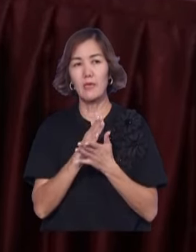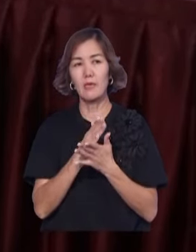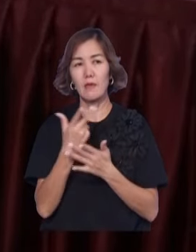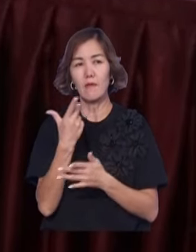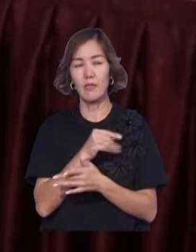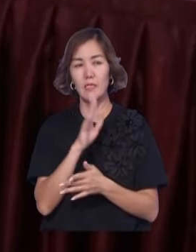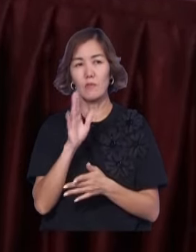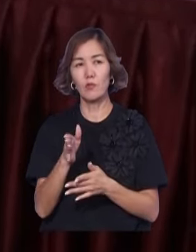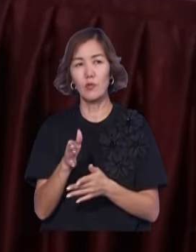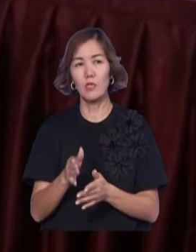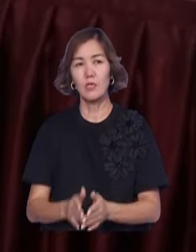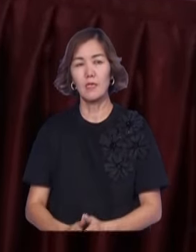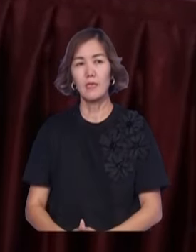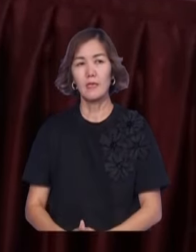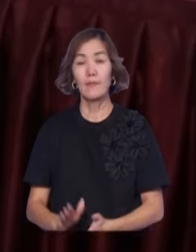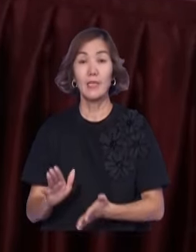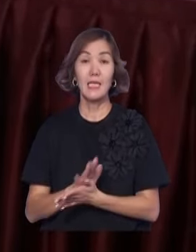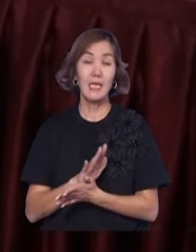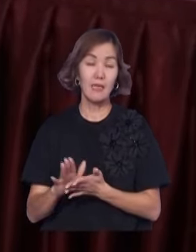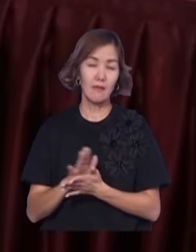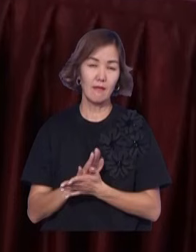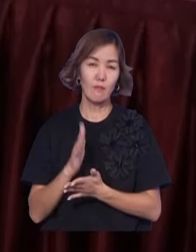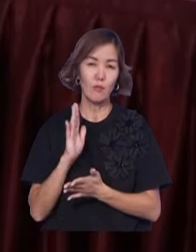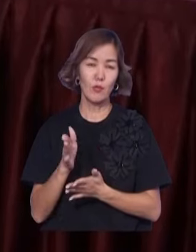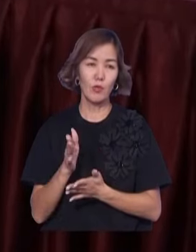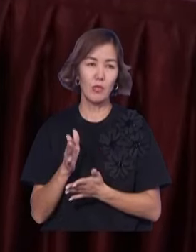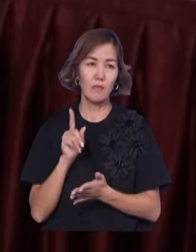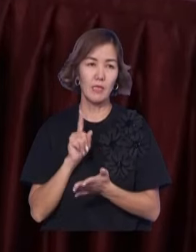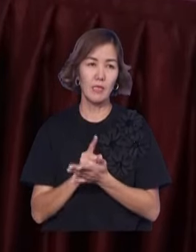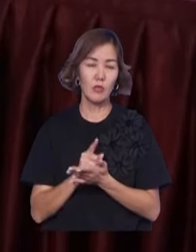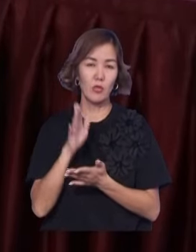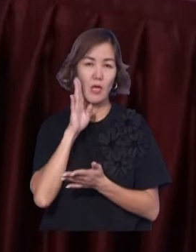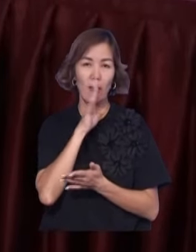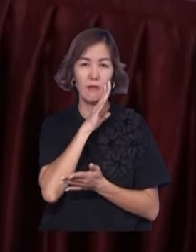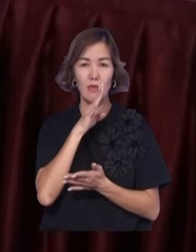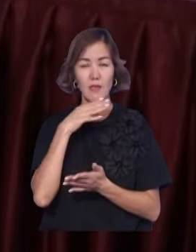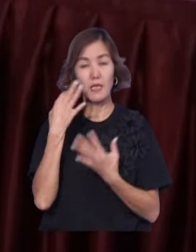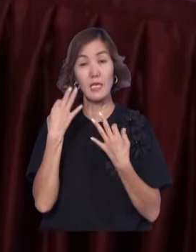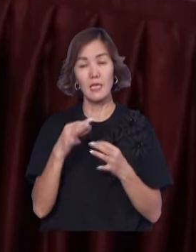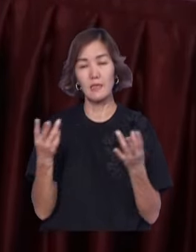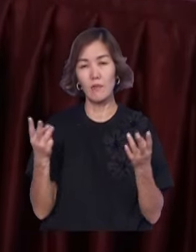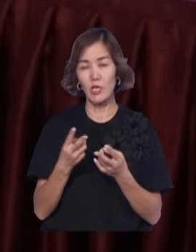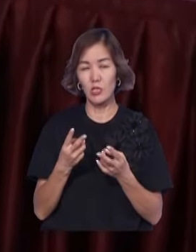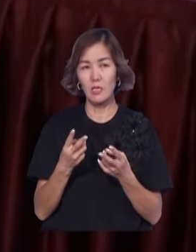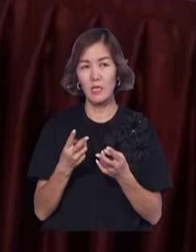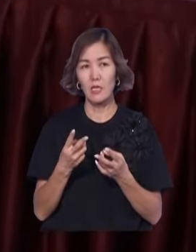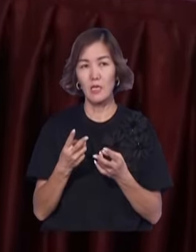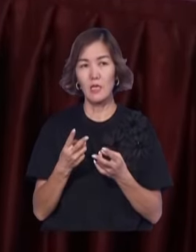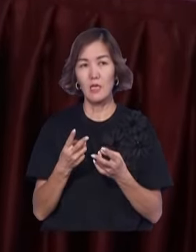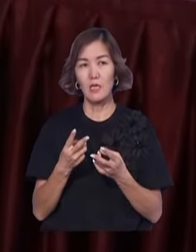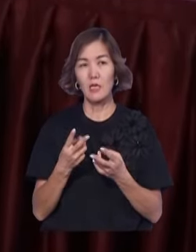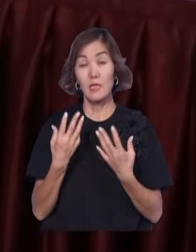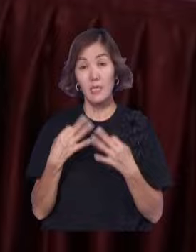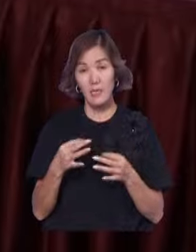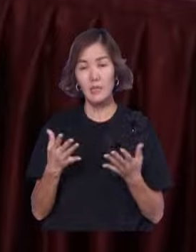вакцинацияға жатады. Негізінен вакцинация тегін жүргізілетін болады. Міндетті түрде ата-анасының келісімі қажет болады. Ата-анасының келісімінен кейін ғана